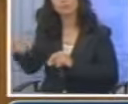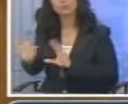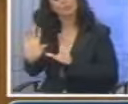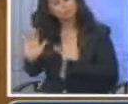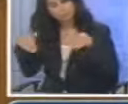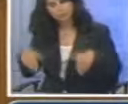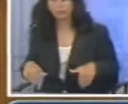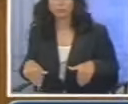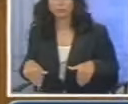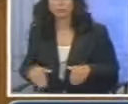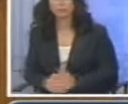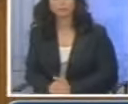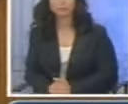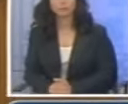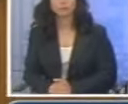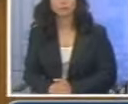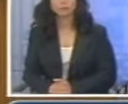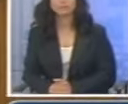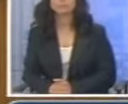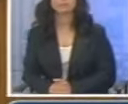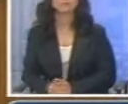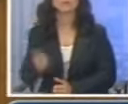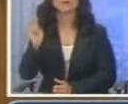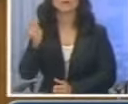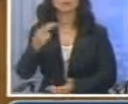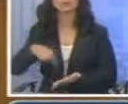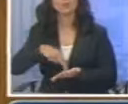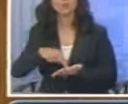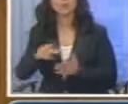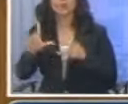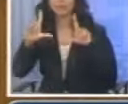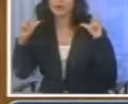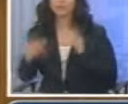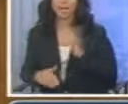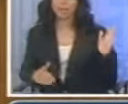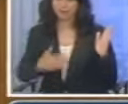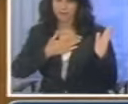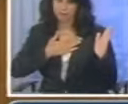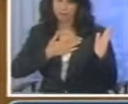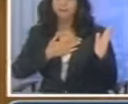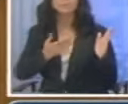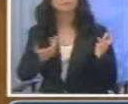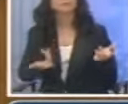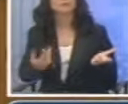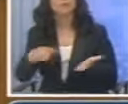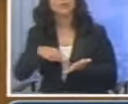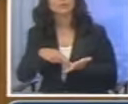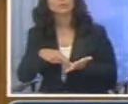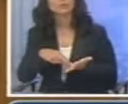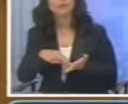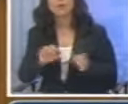εκπροσωπούν. Και ο πολιτικός ρόλος της Δημοκρατικής Αριστεράς θα είναι η